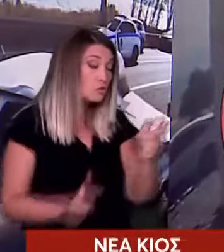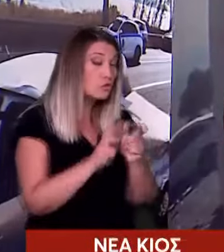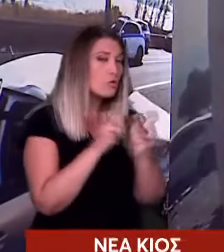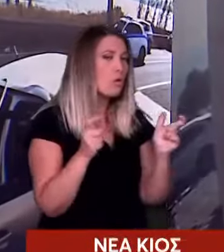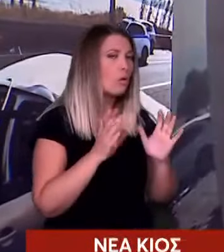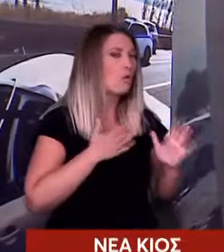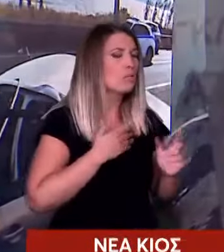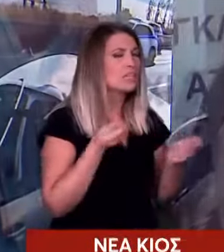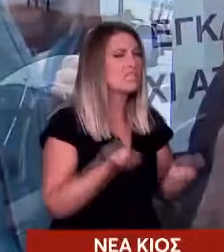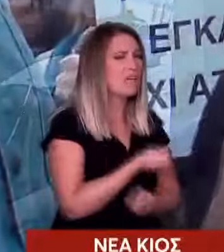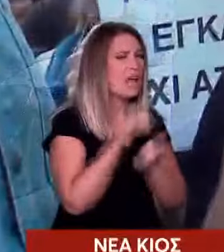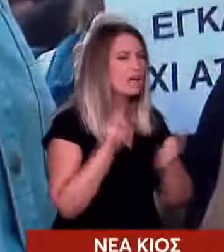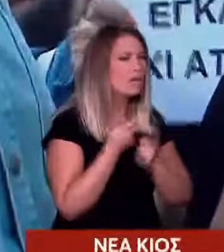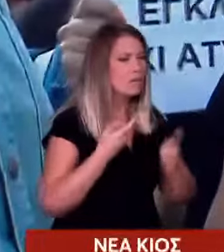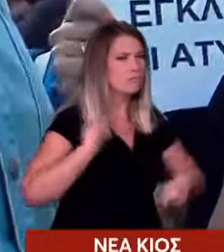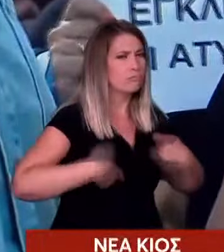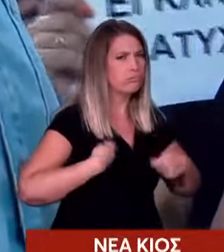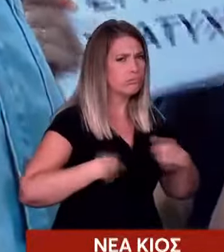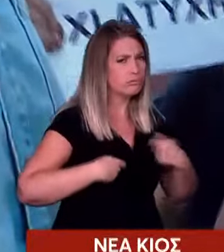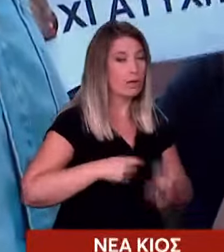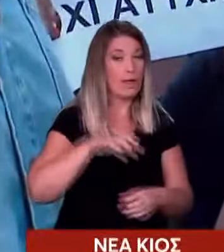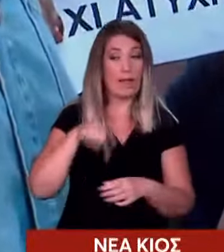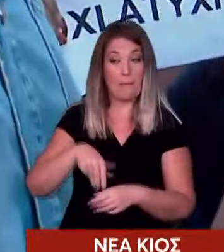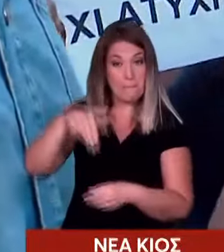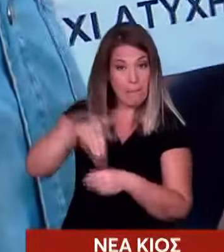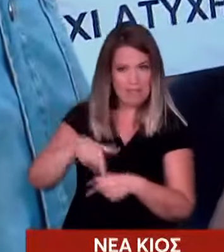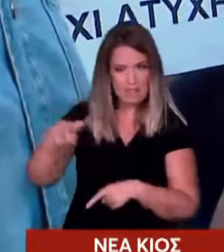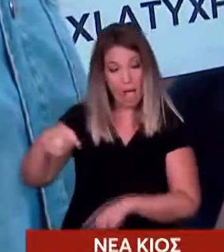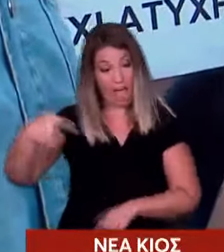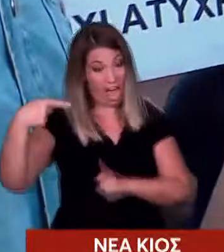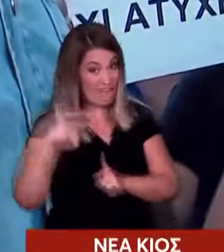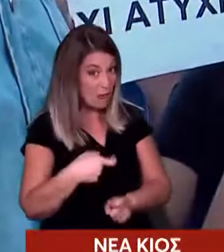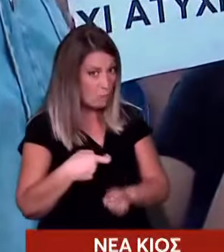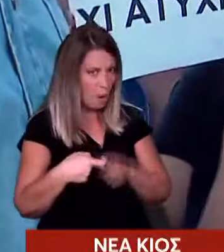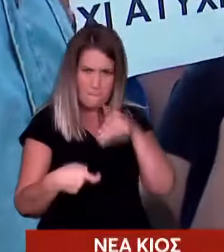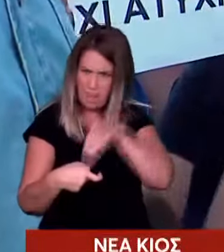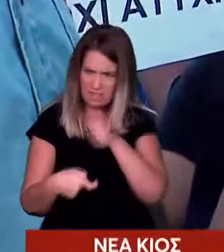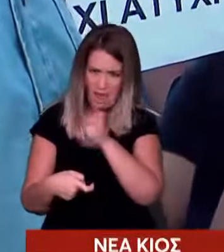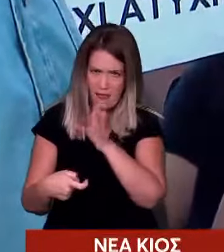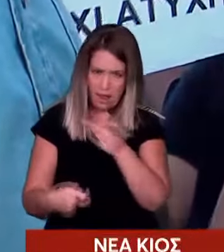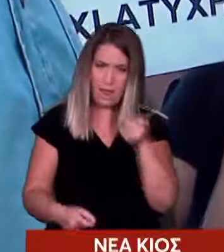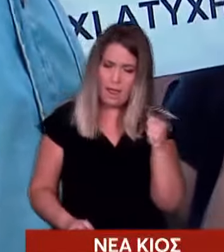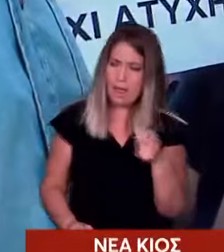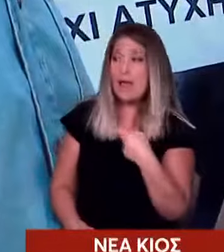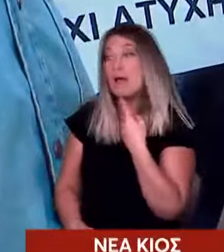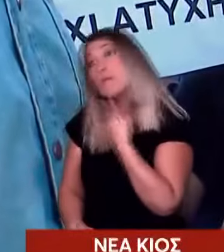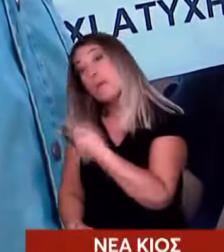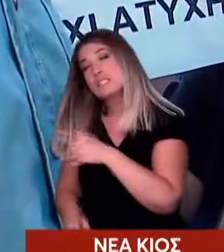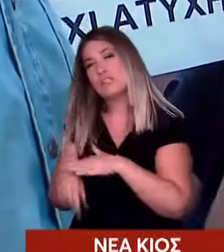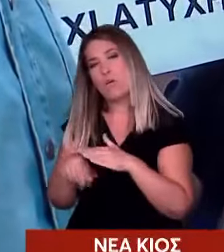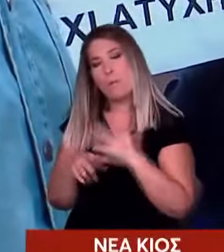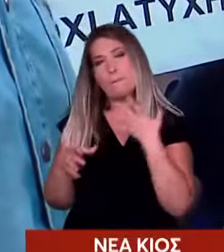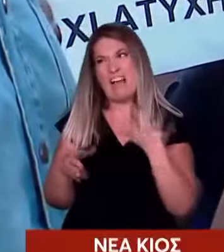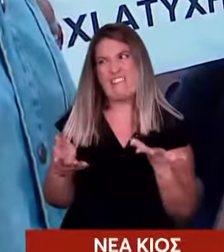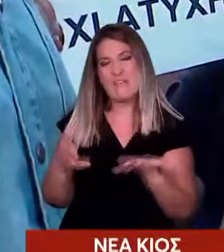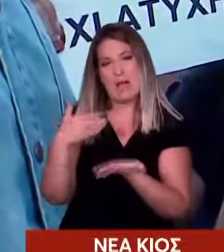είναι και αυτό δεν ξέρω. Και παρόλα αυτά το βάλα να ζητήσει συγγνώμη το παιδί μου και μετά το Ρωμά, γιατί είπε στο παιδί μου αυτό που είπε μέσα στο σχολείο.